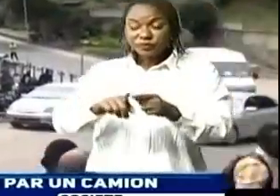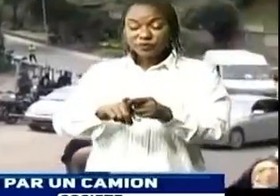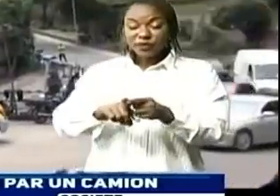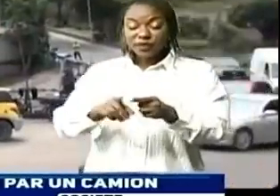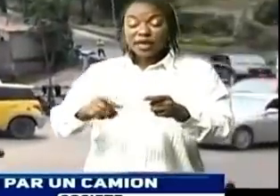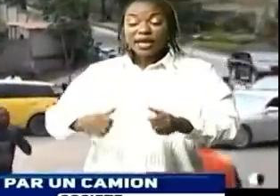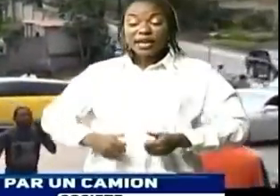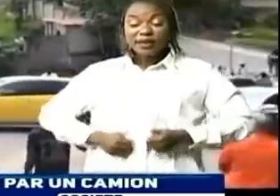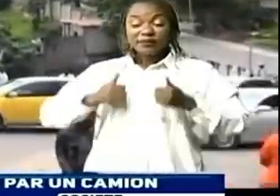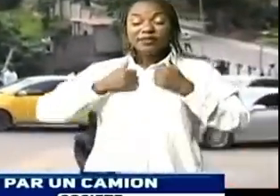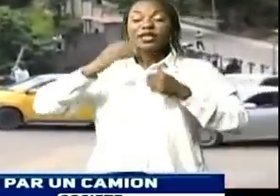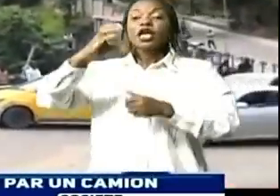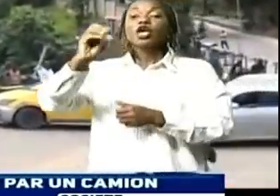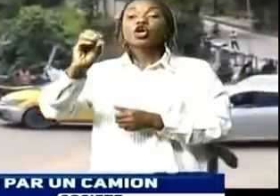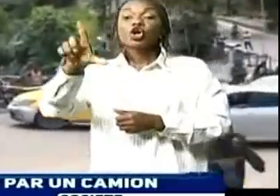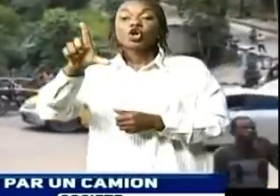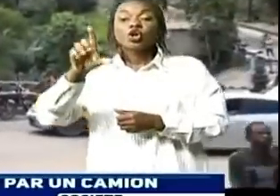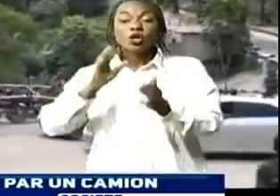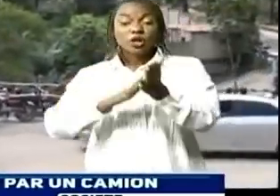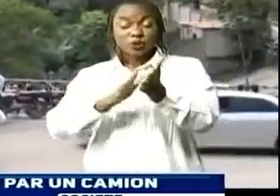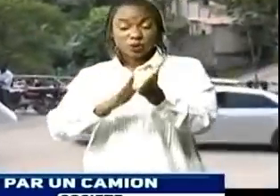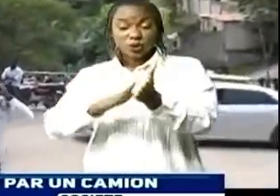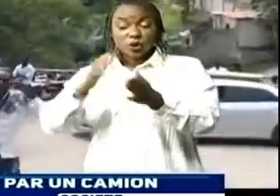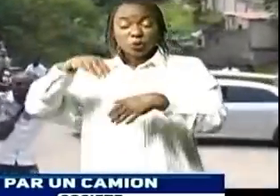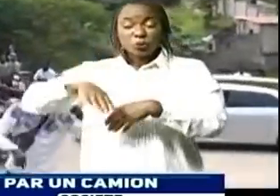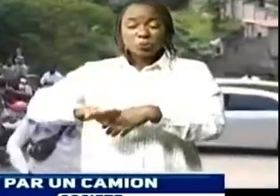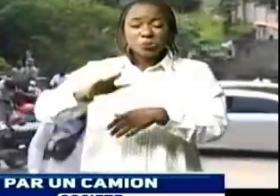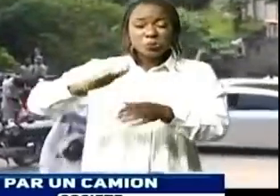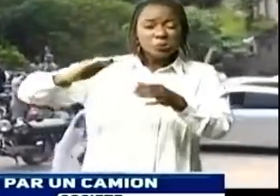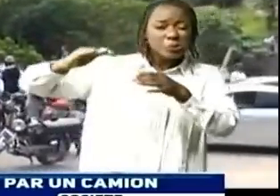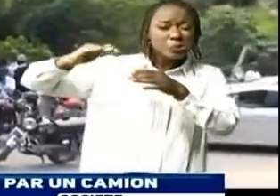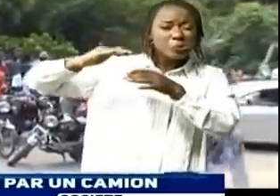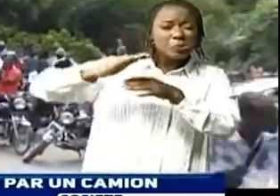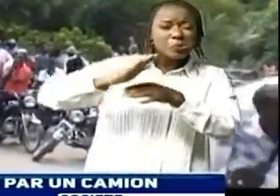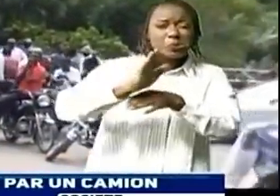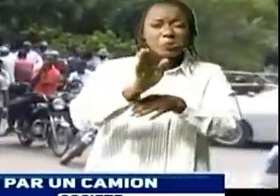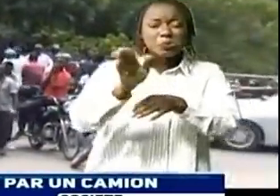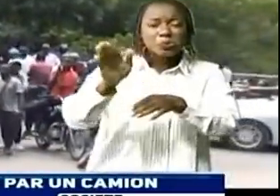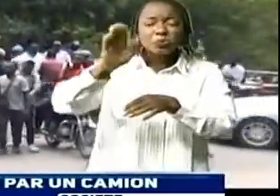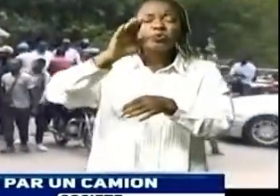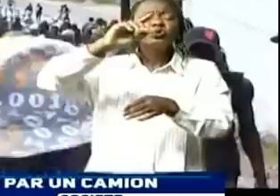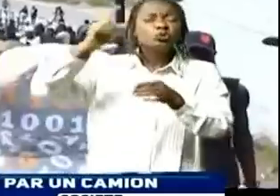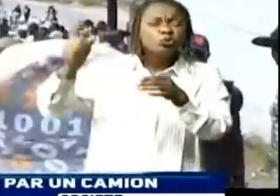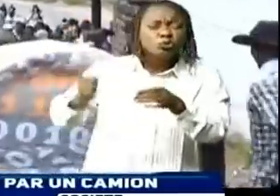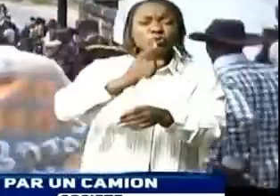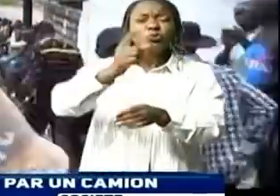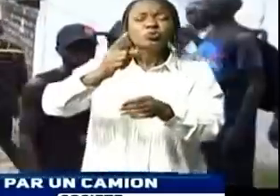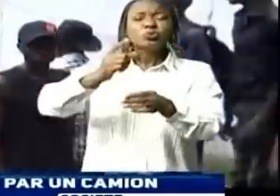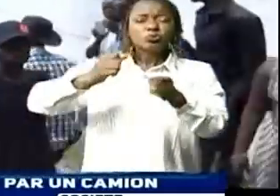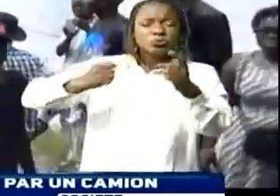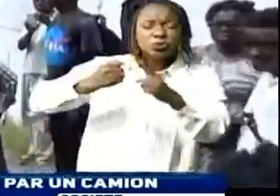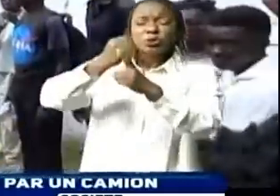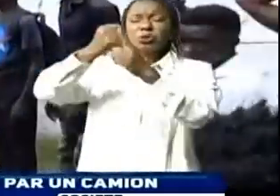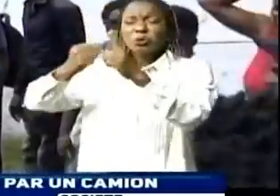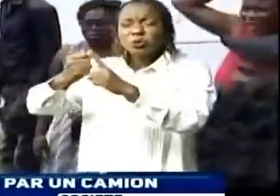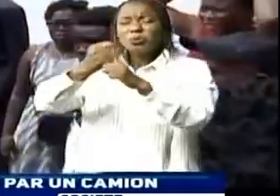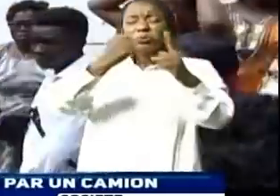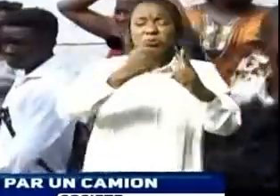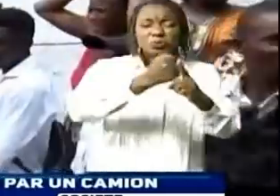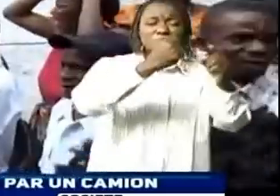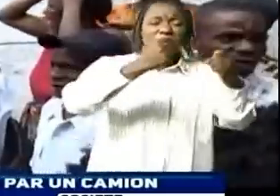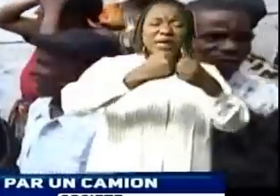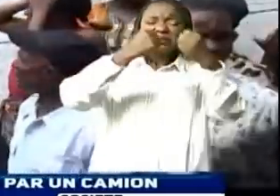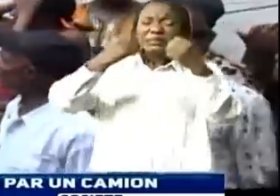L'avenue de l'école, avec ses collines et pentes raides, n'arrête pas de faire des victimes, surtout quand il s'agit de l'excès